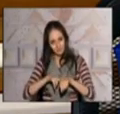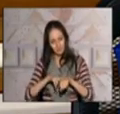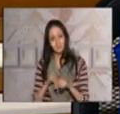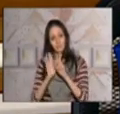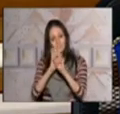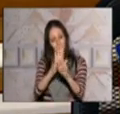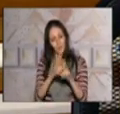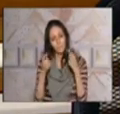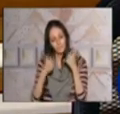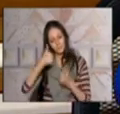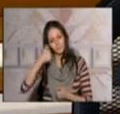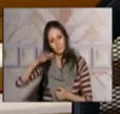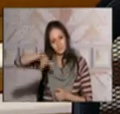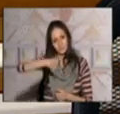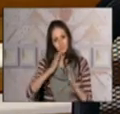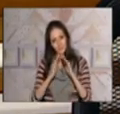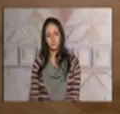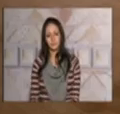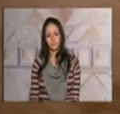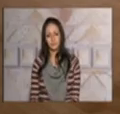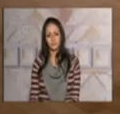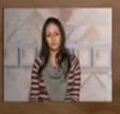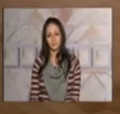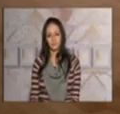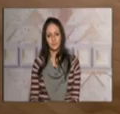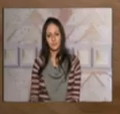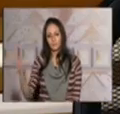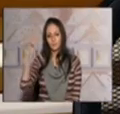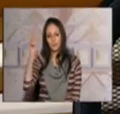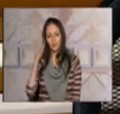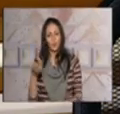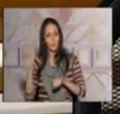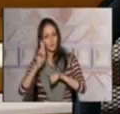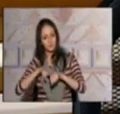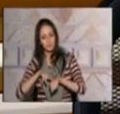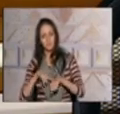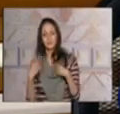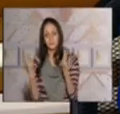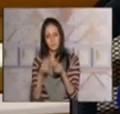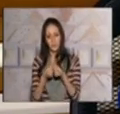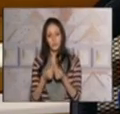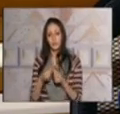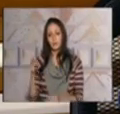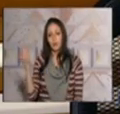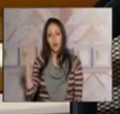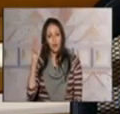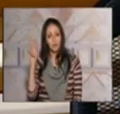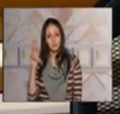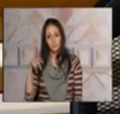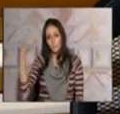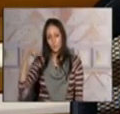للدعم والاستثمار داخل مصر. الخبر الثاني اللي معايا خاص بوزارة المالية، الخبر